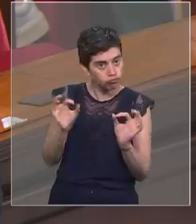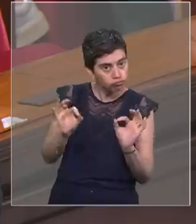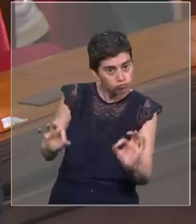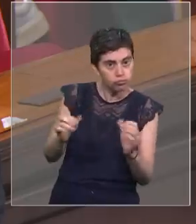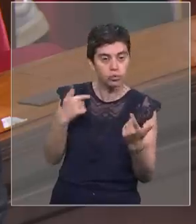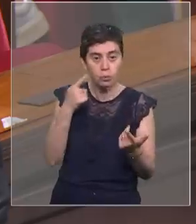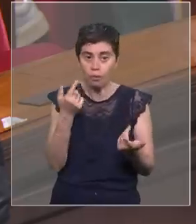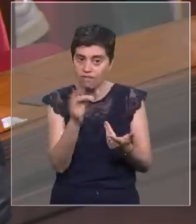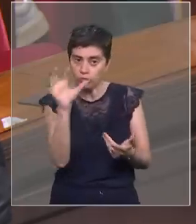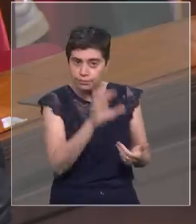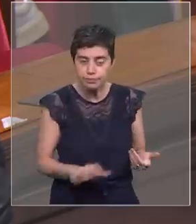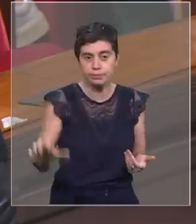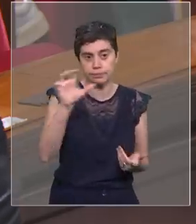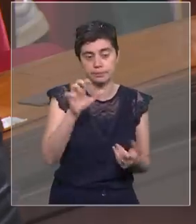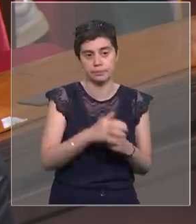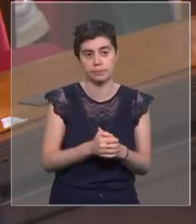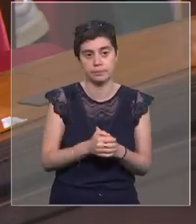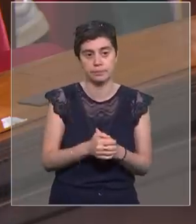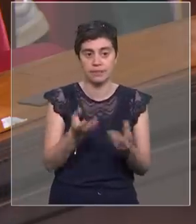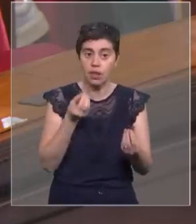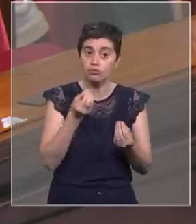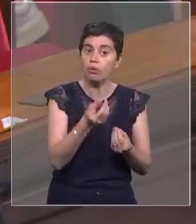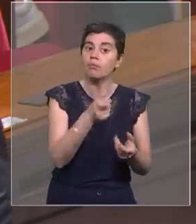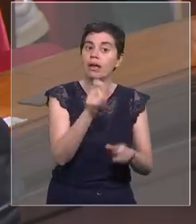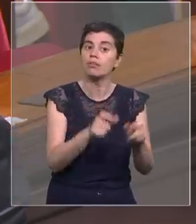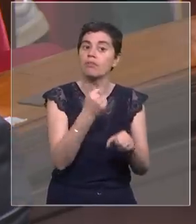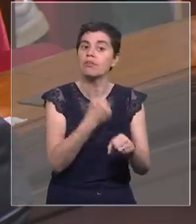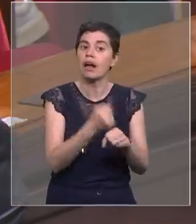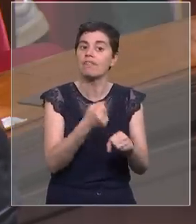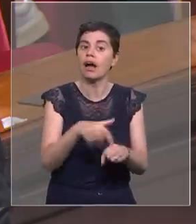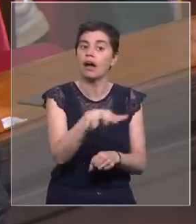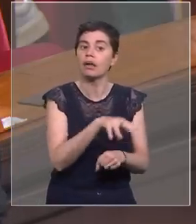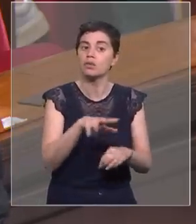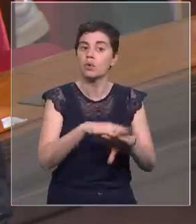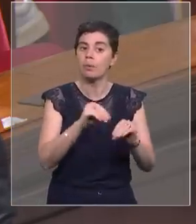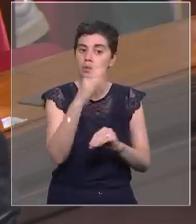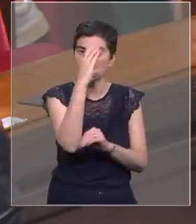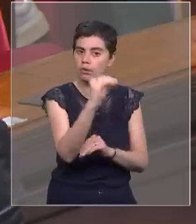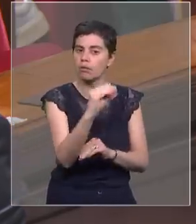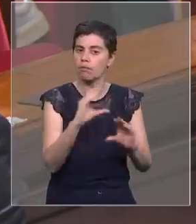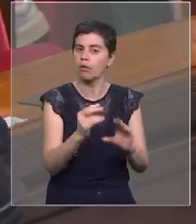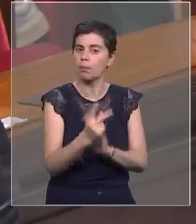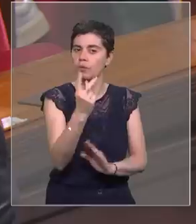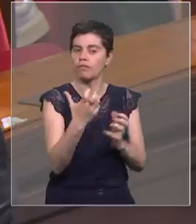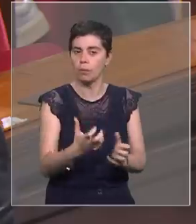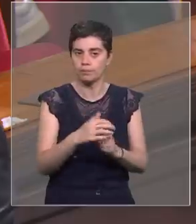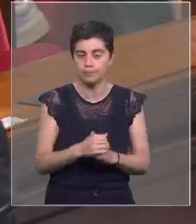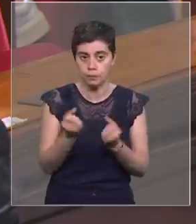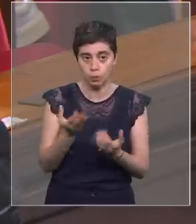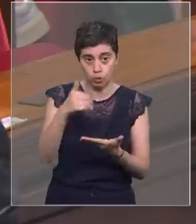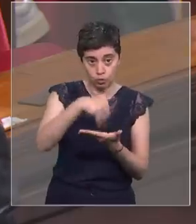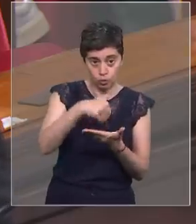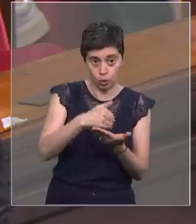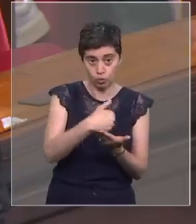du territoire, mais aussi d'assurer de meilleures conditions d'exercice pour l'ensemble des professionnels. Il y a deux volets dans ces propositions. Un